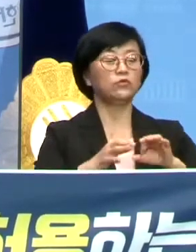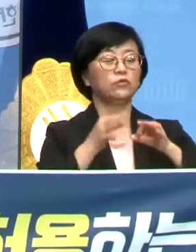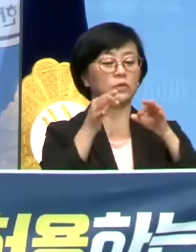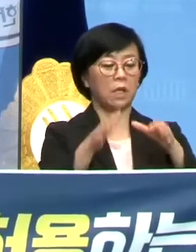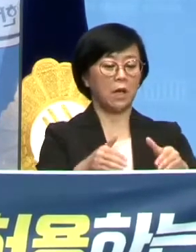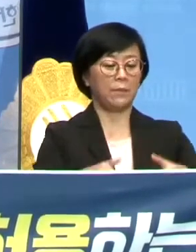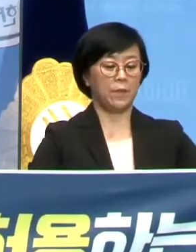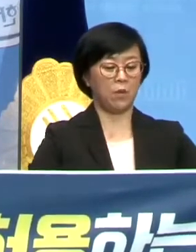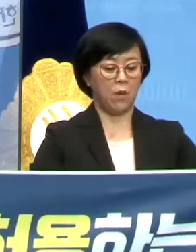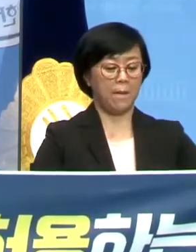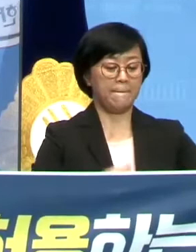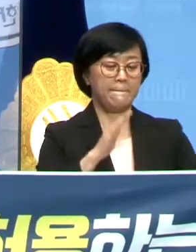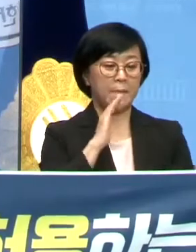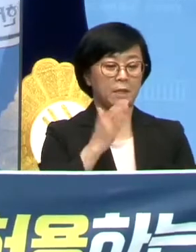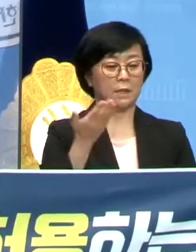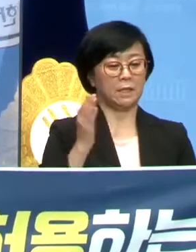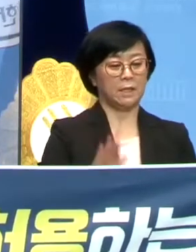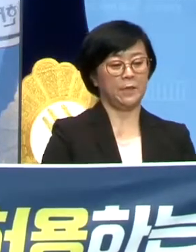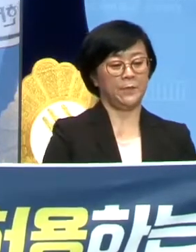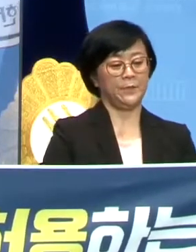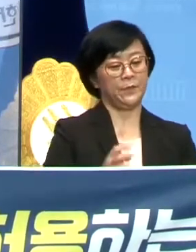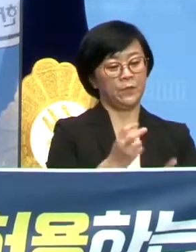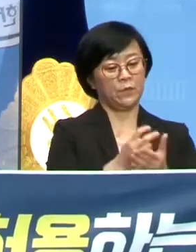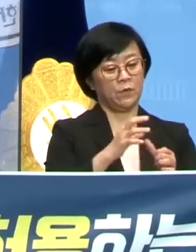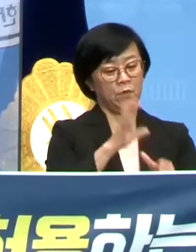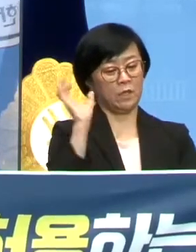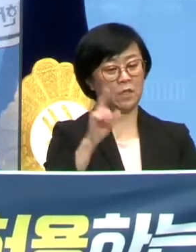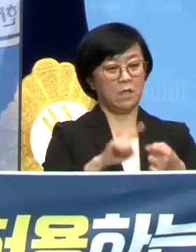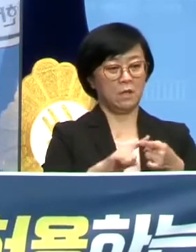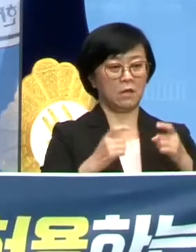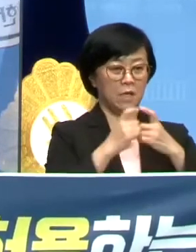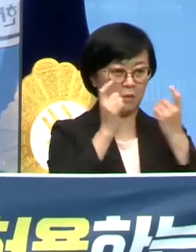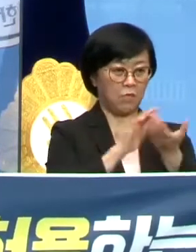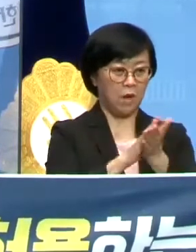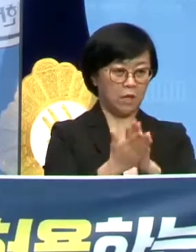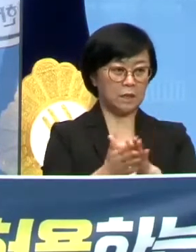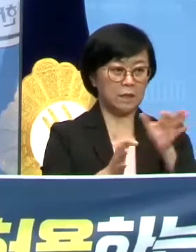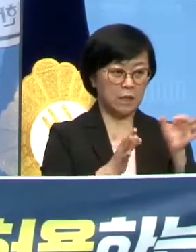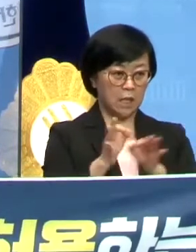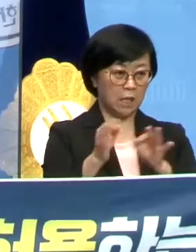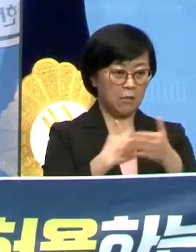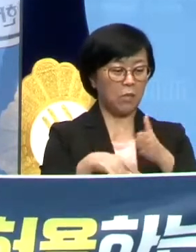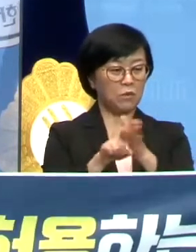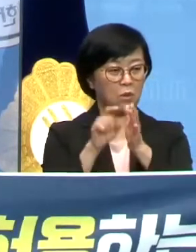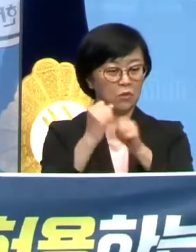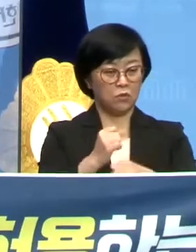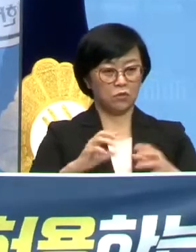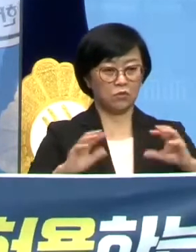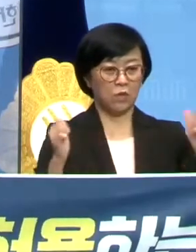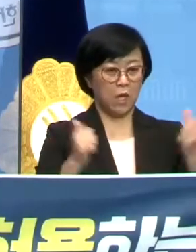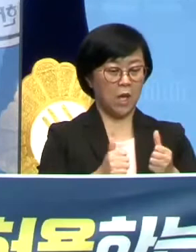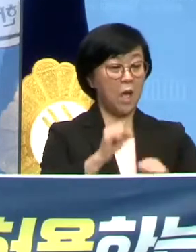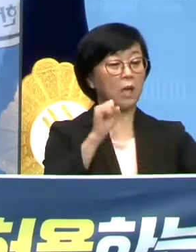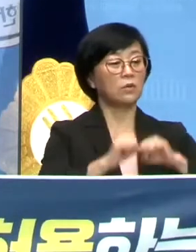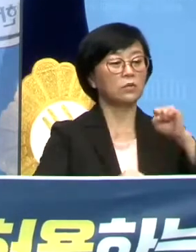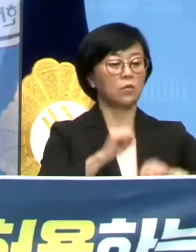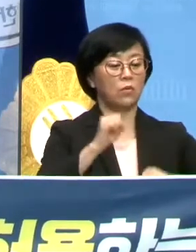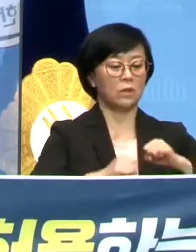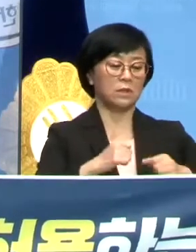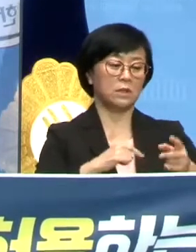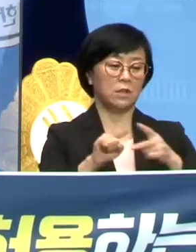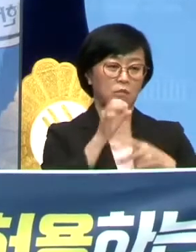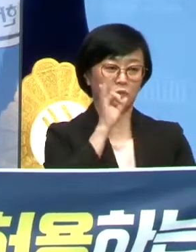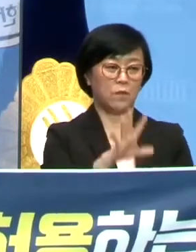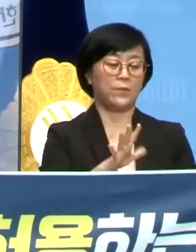대할 담보 되어야 함에도 불구하고 규제를 완화 민영화 등 시장의 의전을 높이라는 정부와 국회 행동을 이해하기 어렵습니다